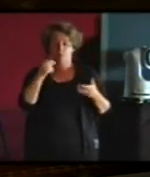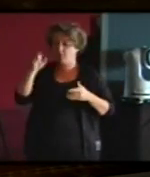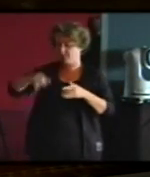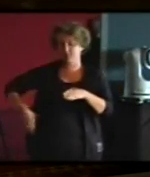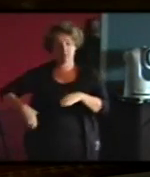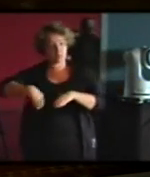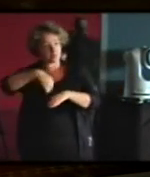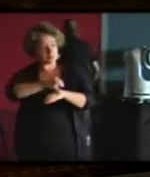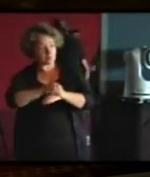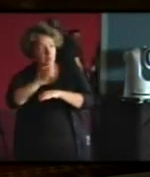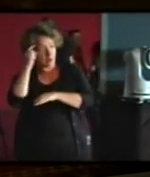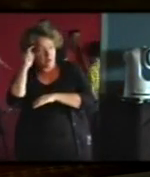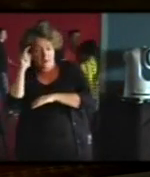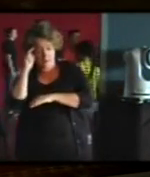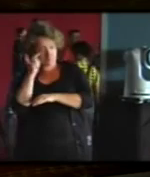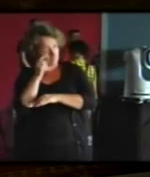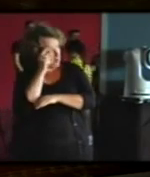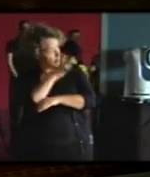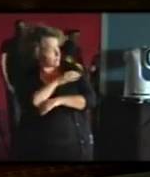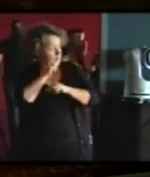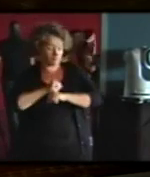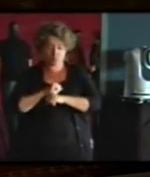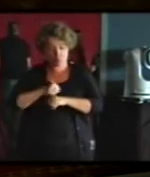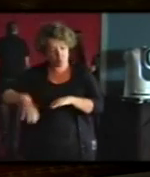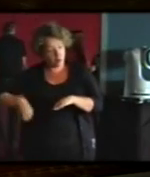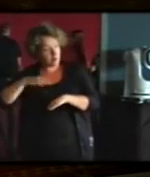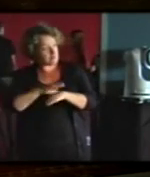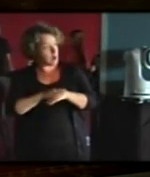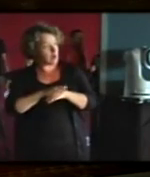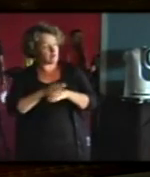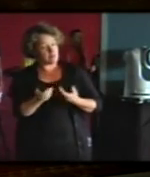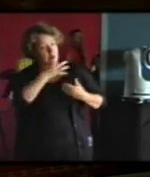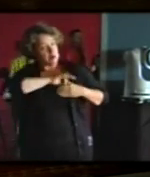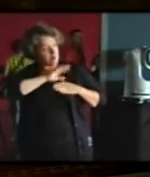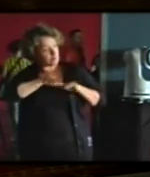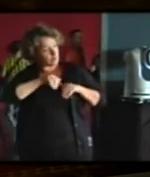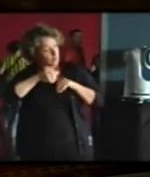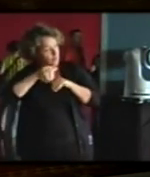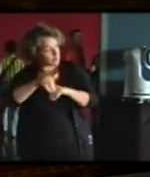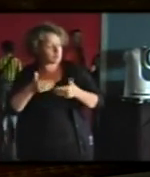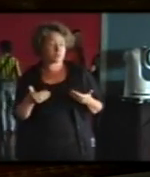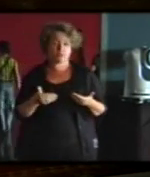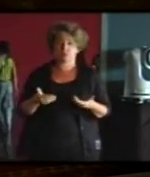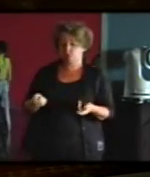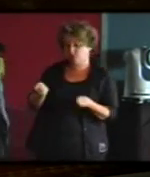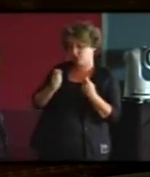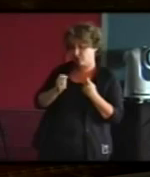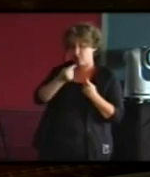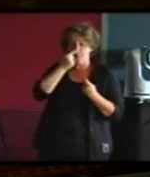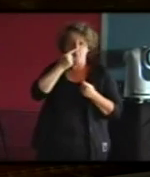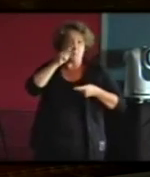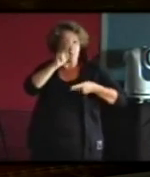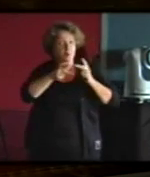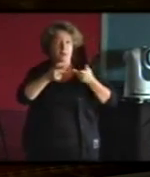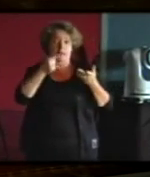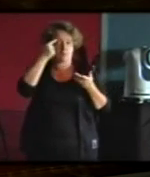investisseurs une pérennité plus grande de l'investissement, Antoine Debray. Écoutez, j'en accepte l'augure, j'y crois pas beaucoup.